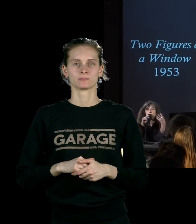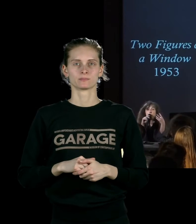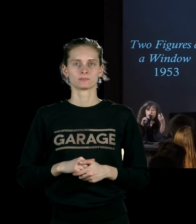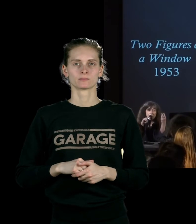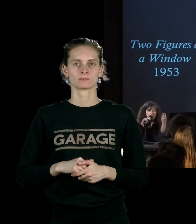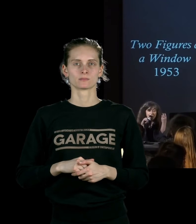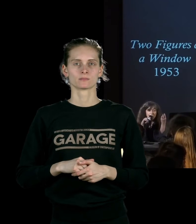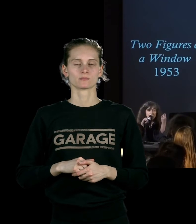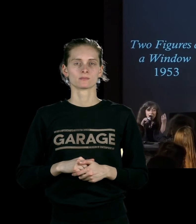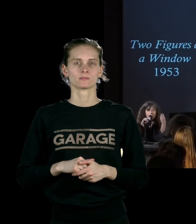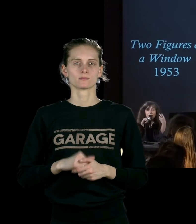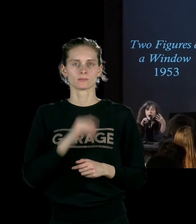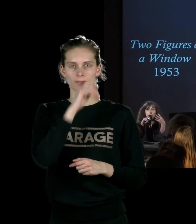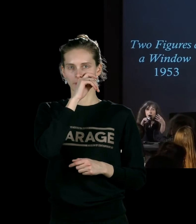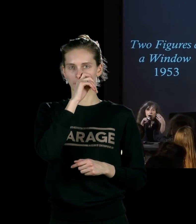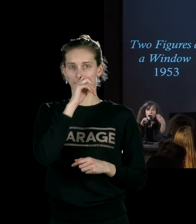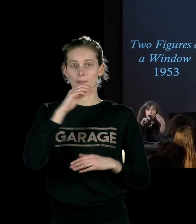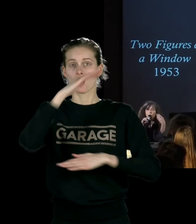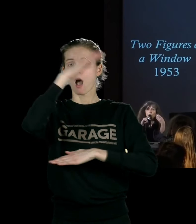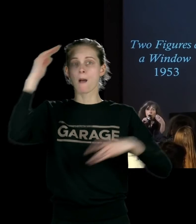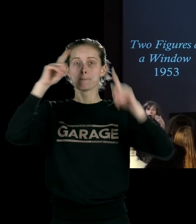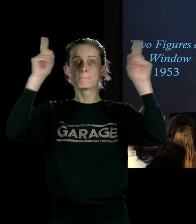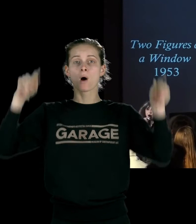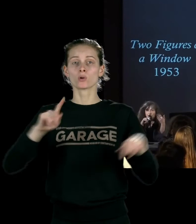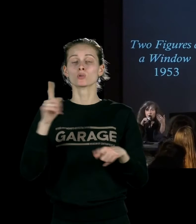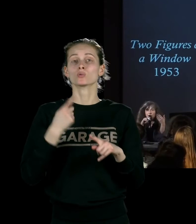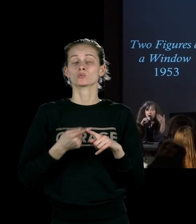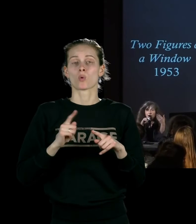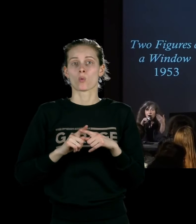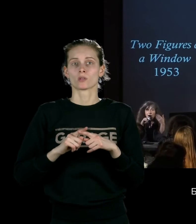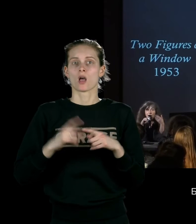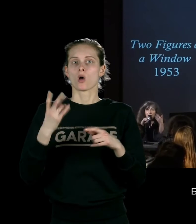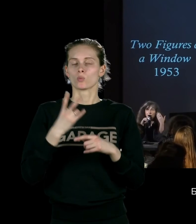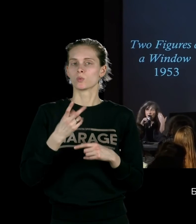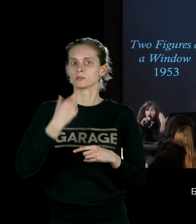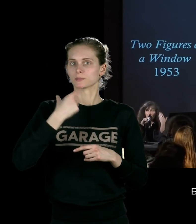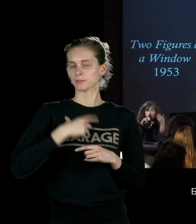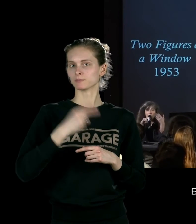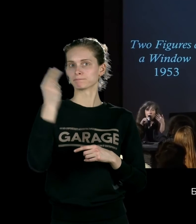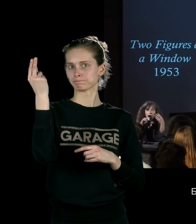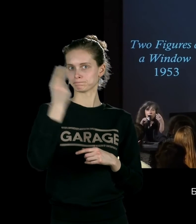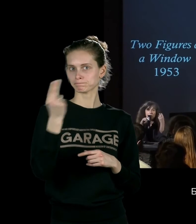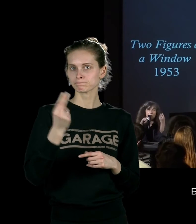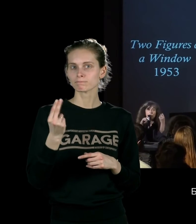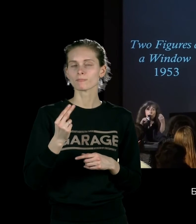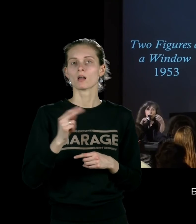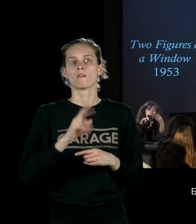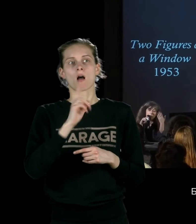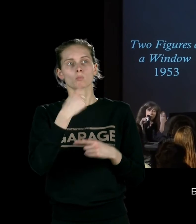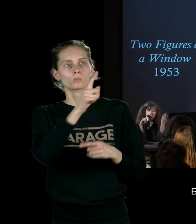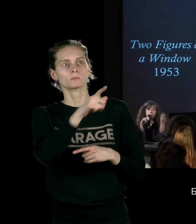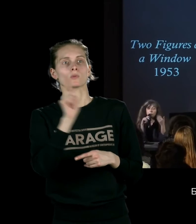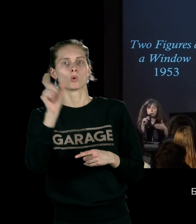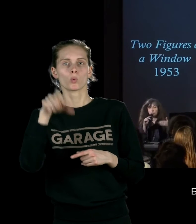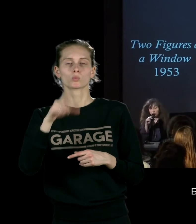был о том, как зафиксировать наш образ для вечности. И для Бэкона вот это самое ощущение, что